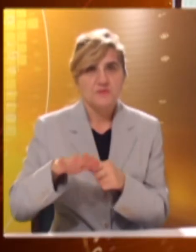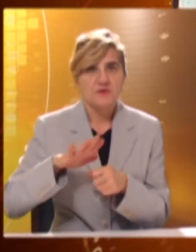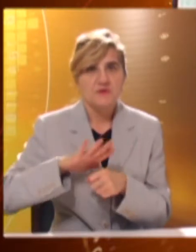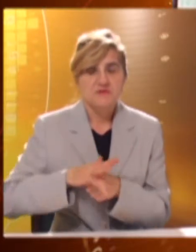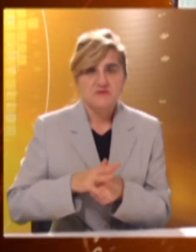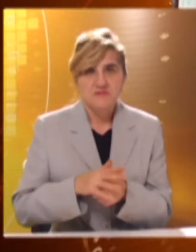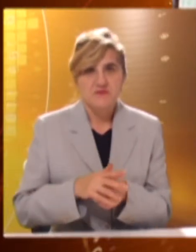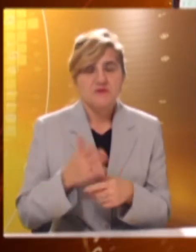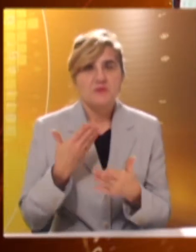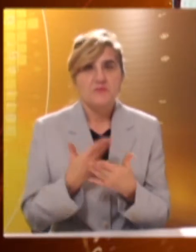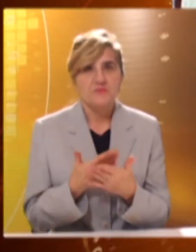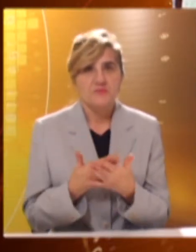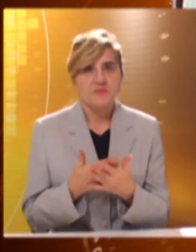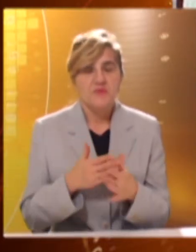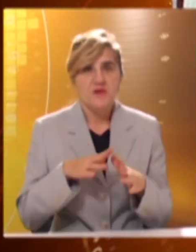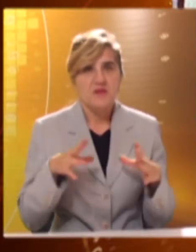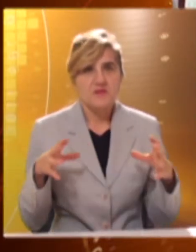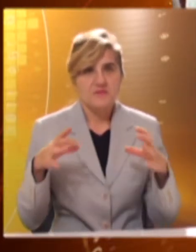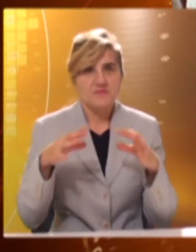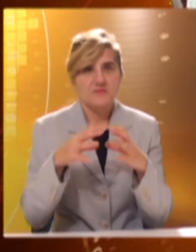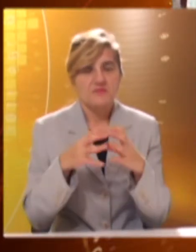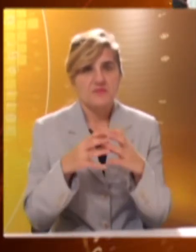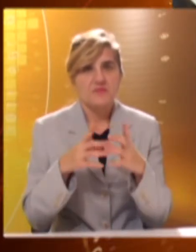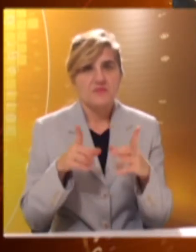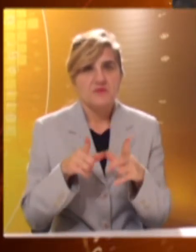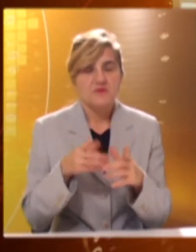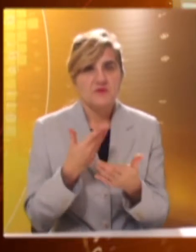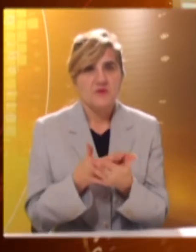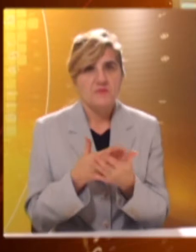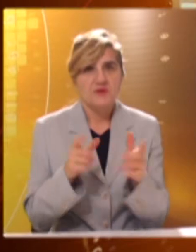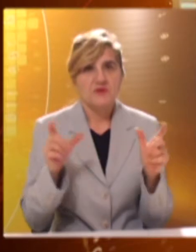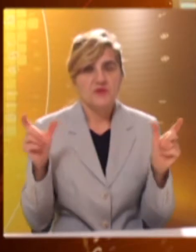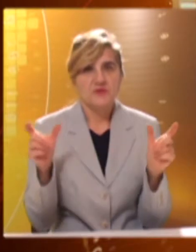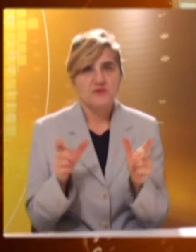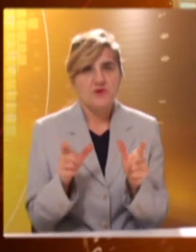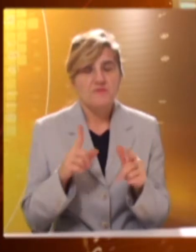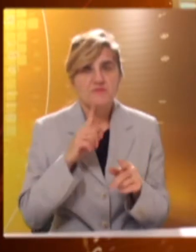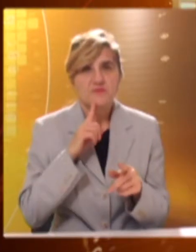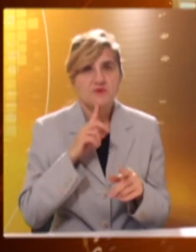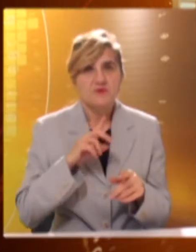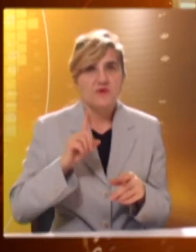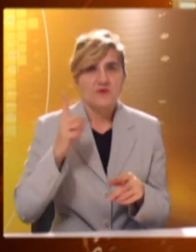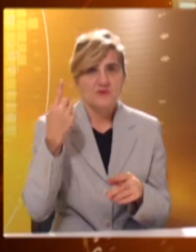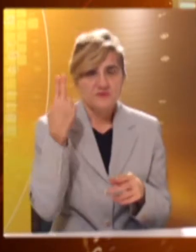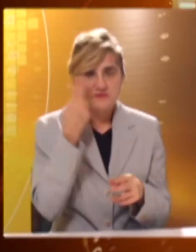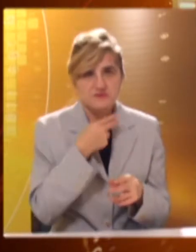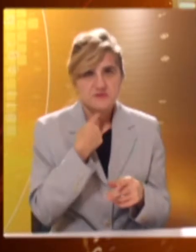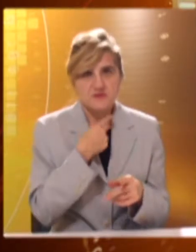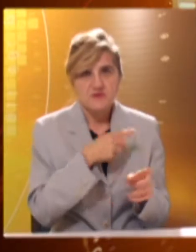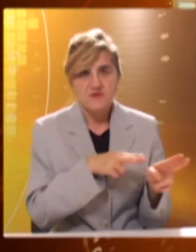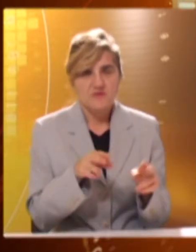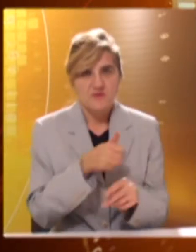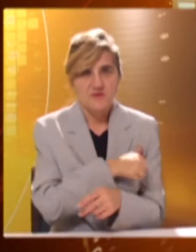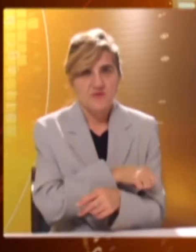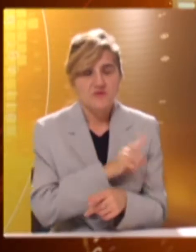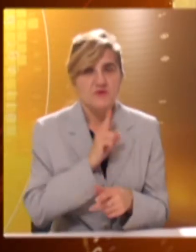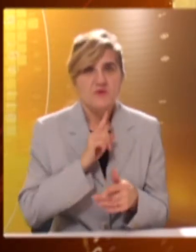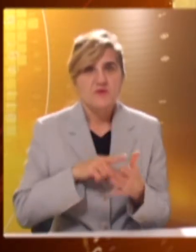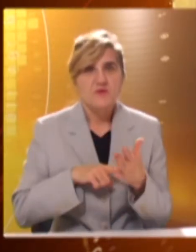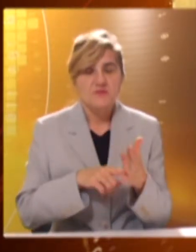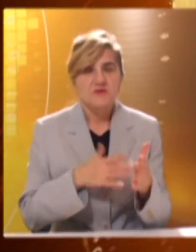diskriminacije u pripremanju izložbe i programa đacima su se pridružili štićenici obližnjeg doma za odrasle sa smetnjama, koji su predstavili svoje